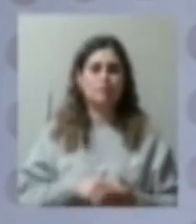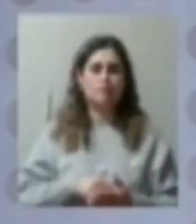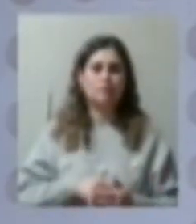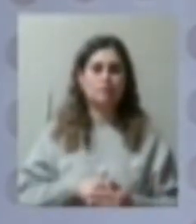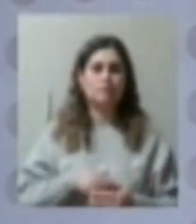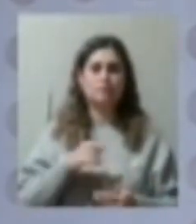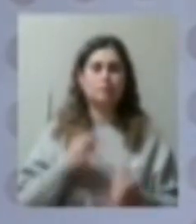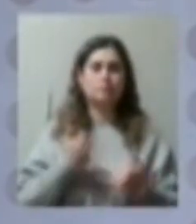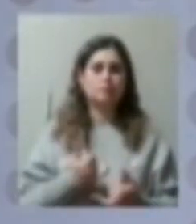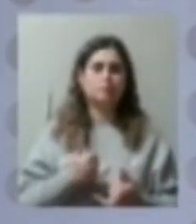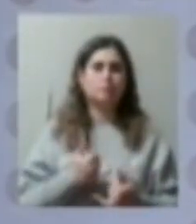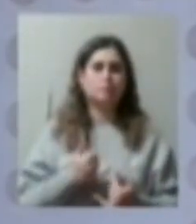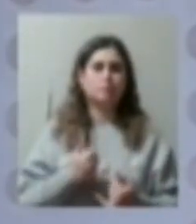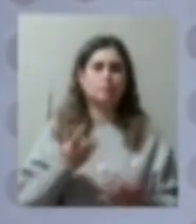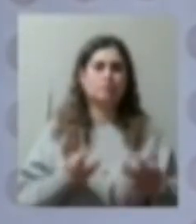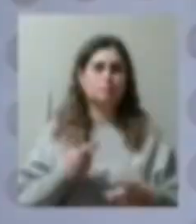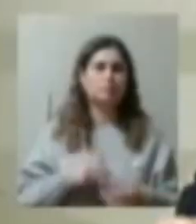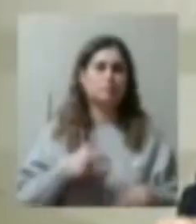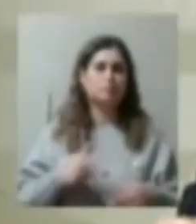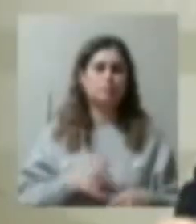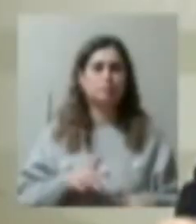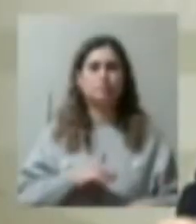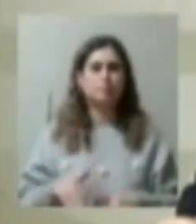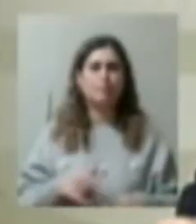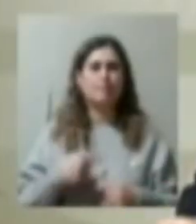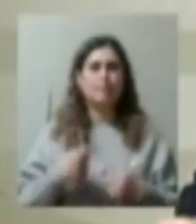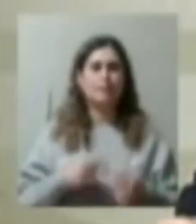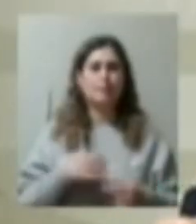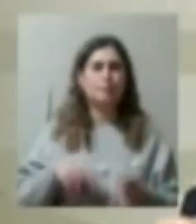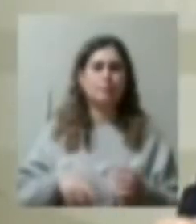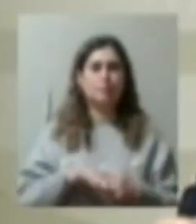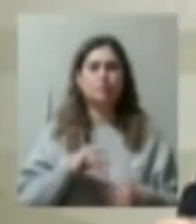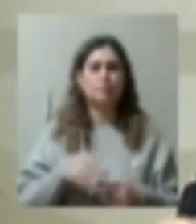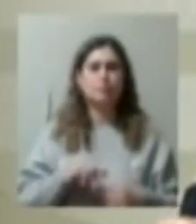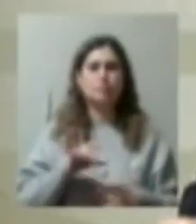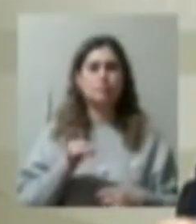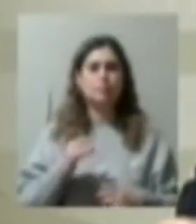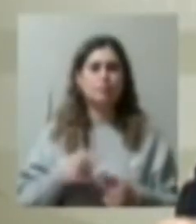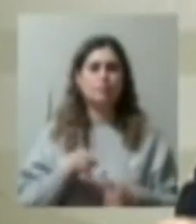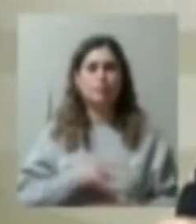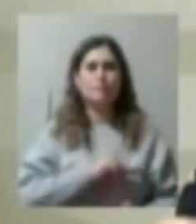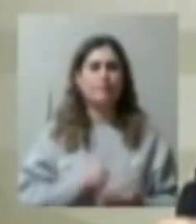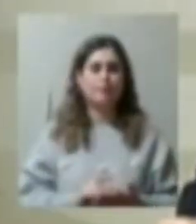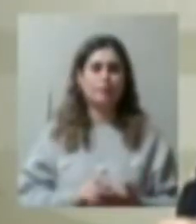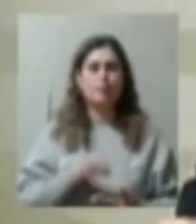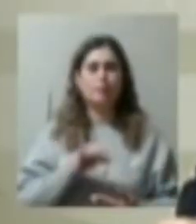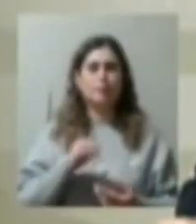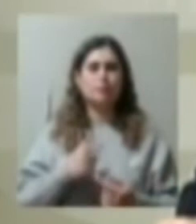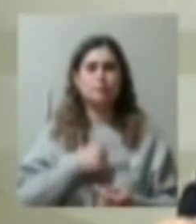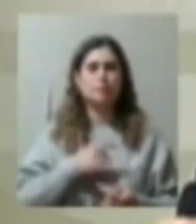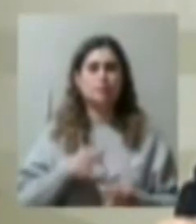Тепер, якщо пішохід рухається через проїзну частину або узбіччям, він зобов'язаний помітити себе на